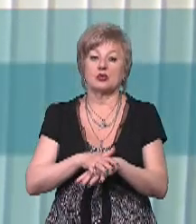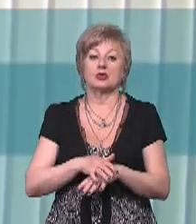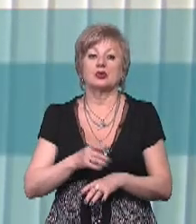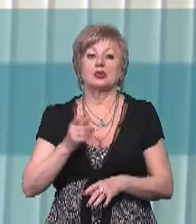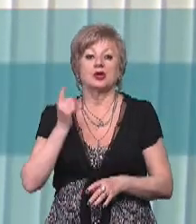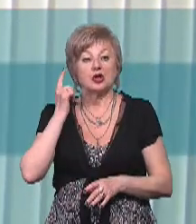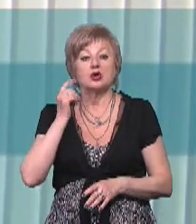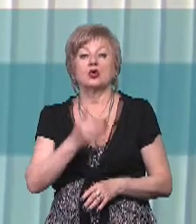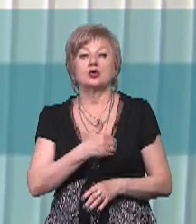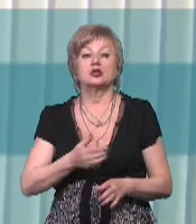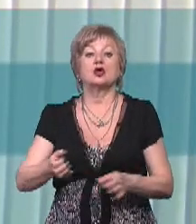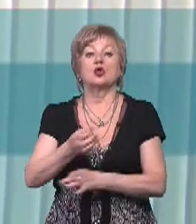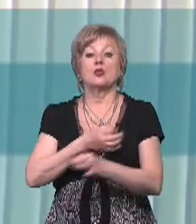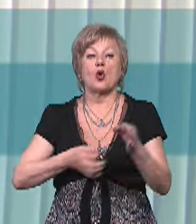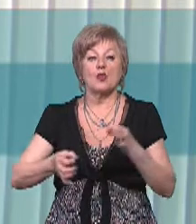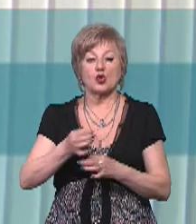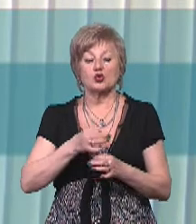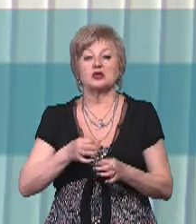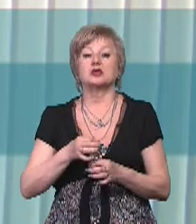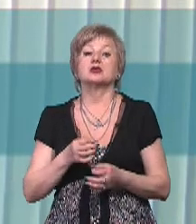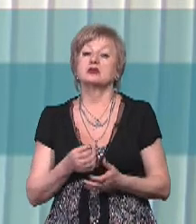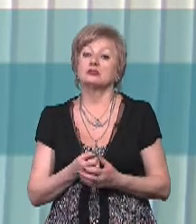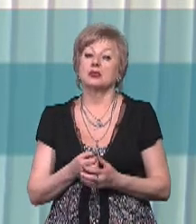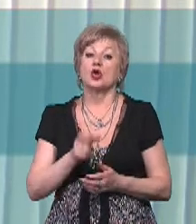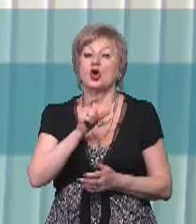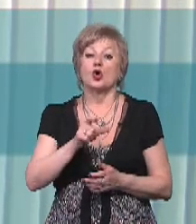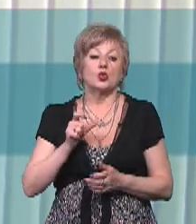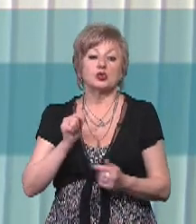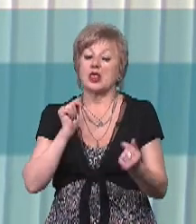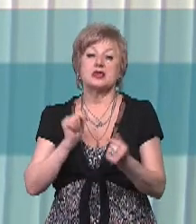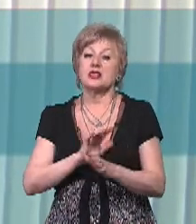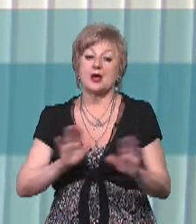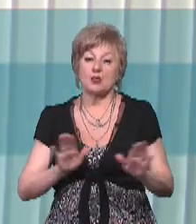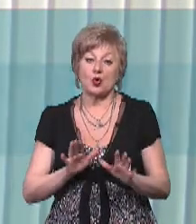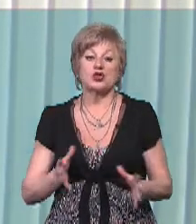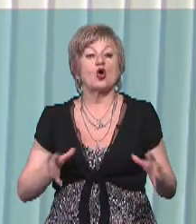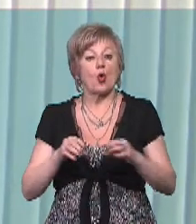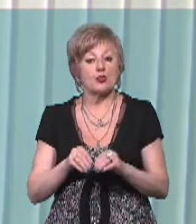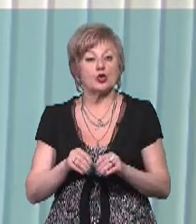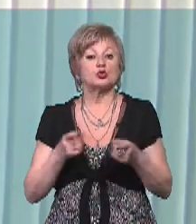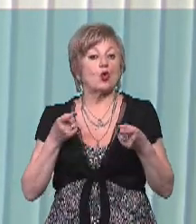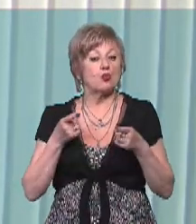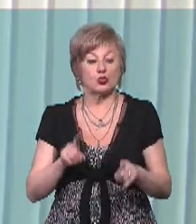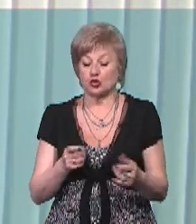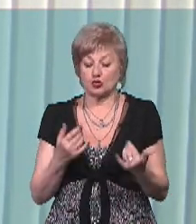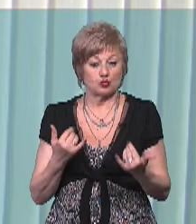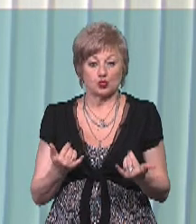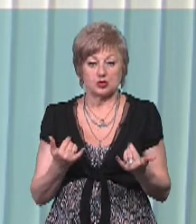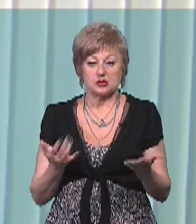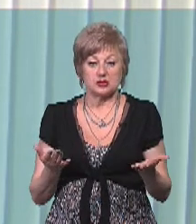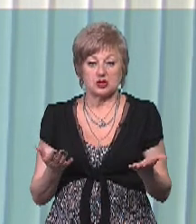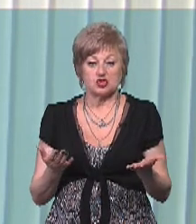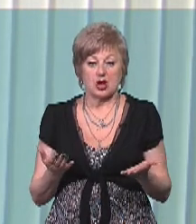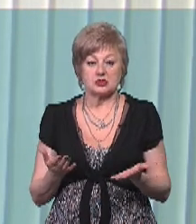проводились обговорення, сходи проводили з громадян. Люди були не проти об'єднання, але чомусь на даному